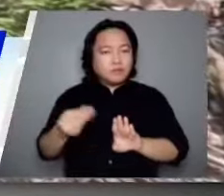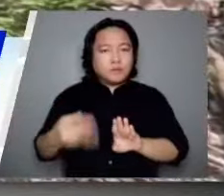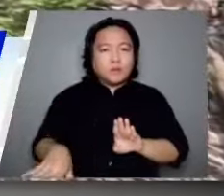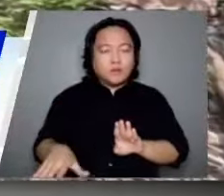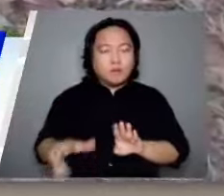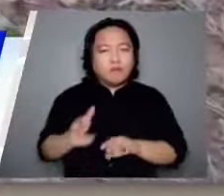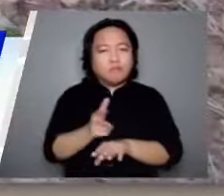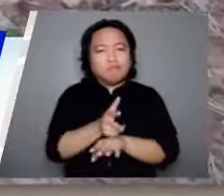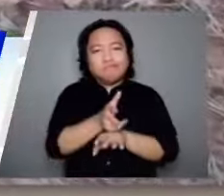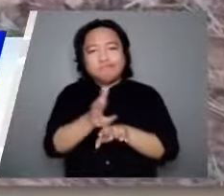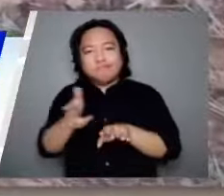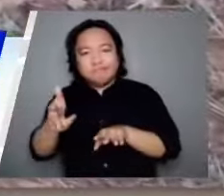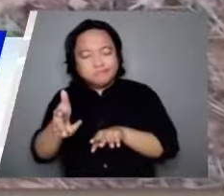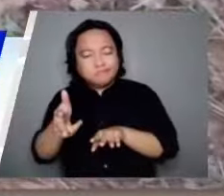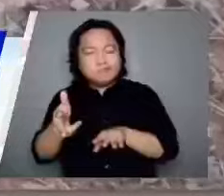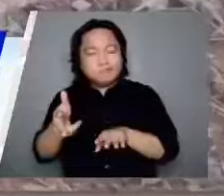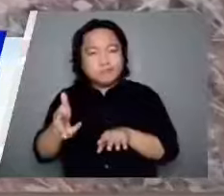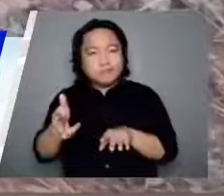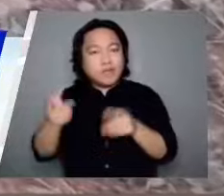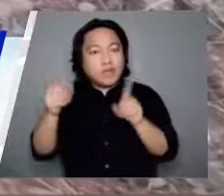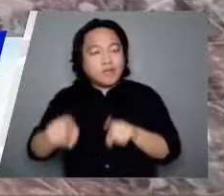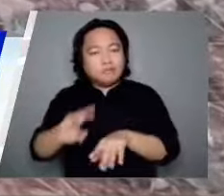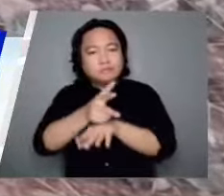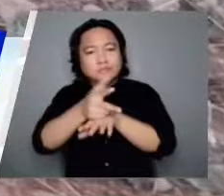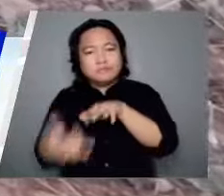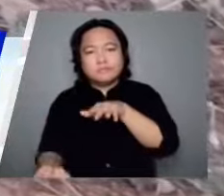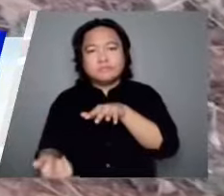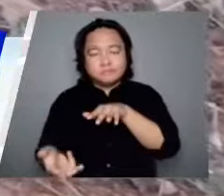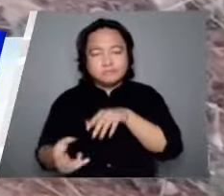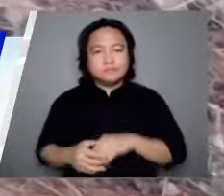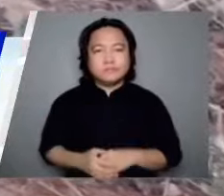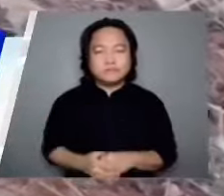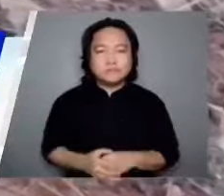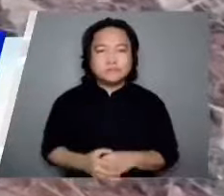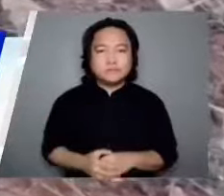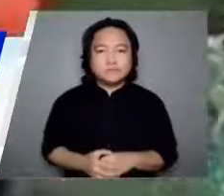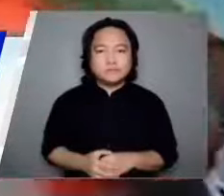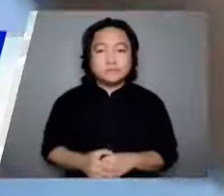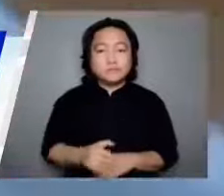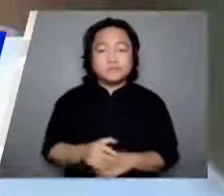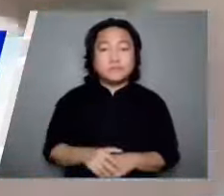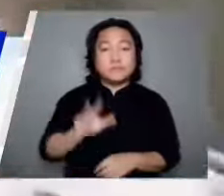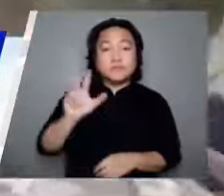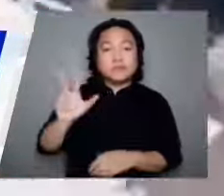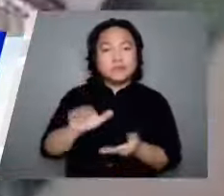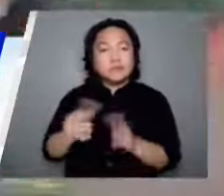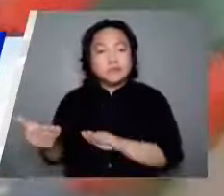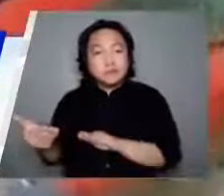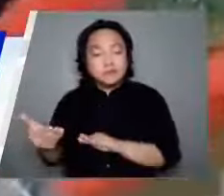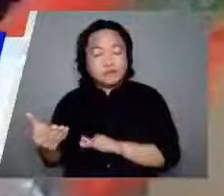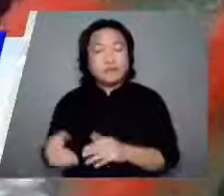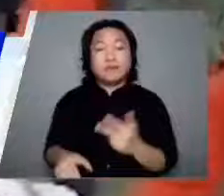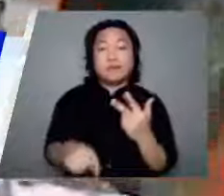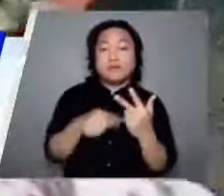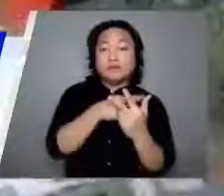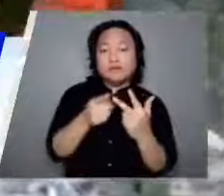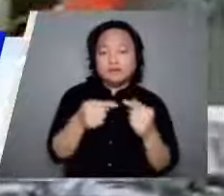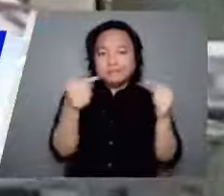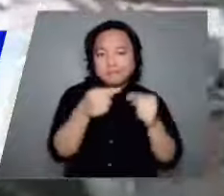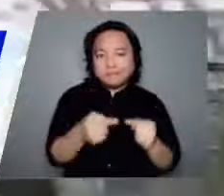kabilang kalsada hanggang sa mahulog sa bangin. Bukod sa 3 nasawi, nasugatan din ang 3 pang sakay ng SUV na dinala sa